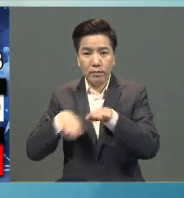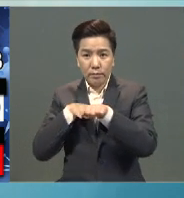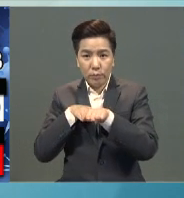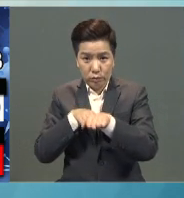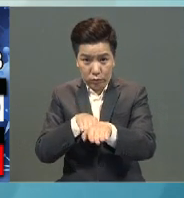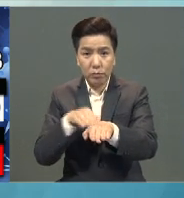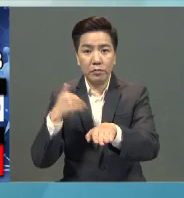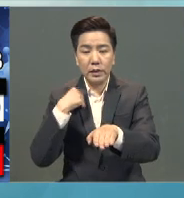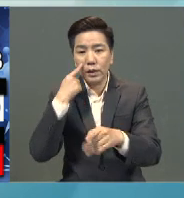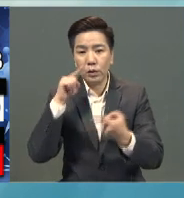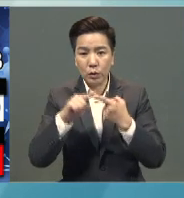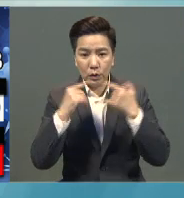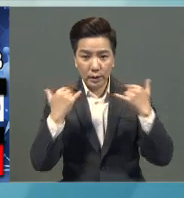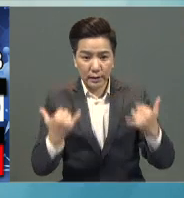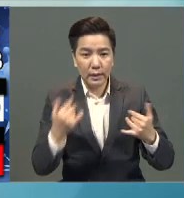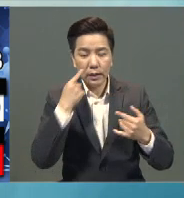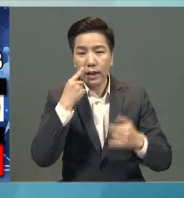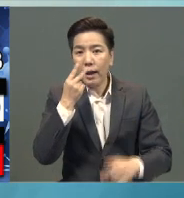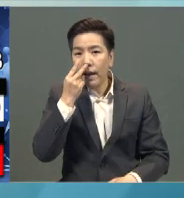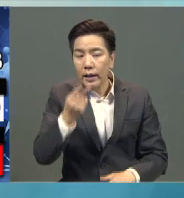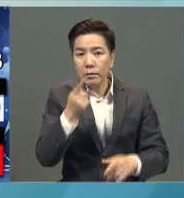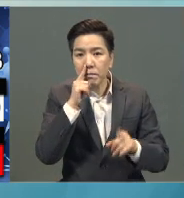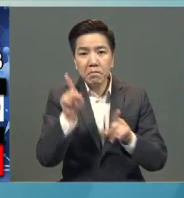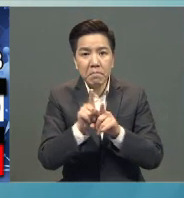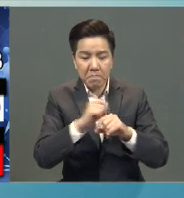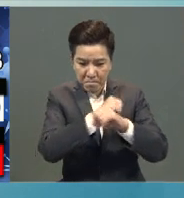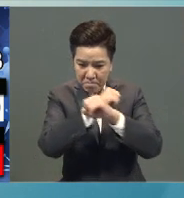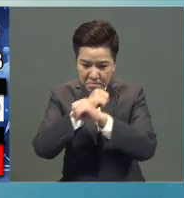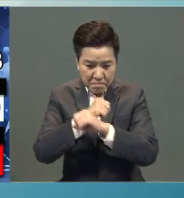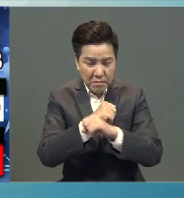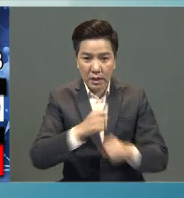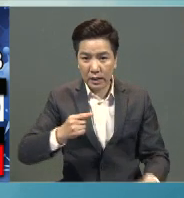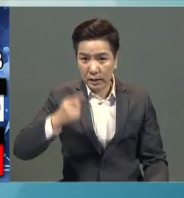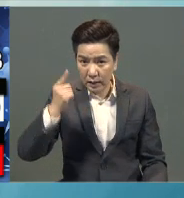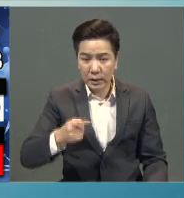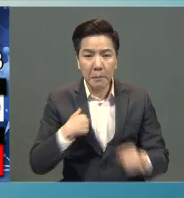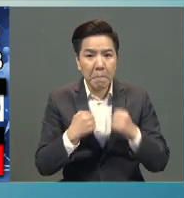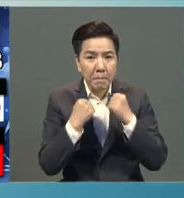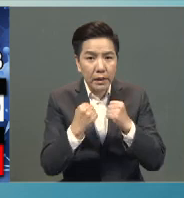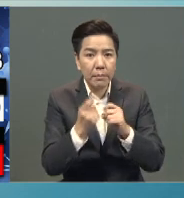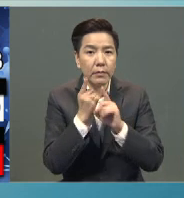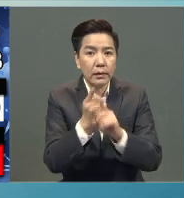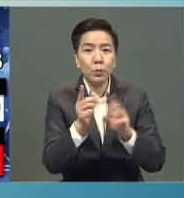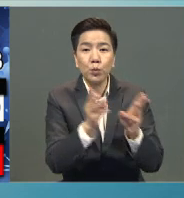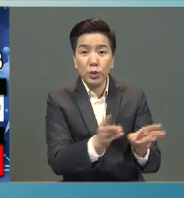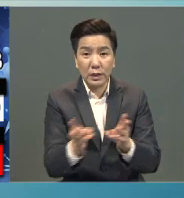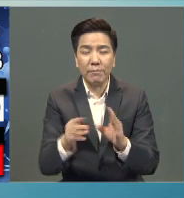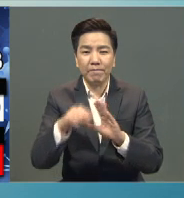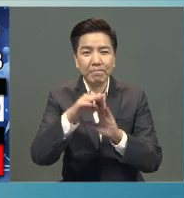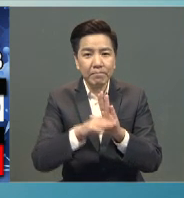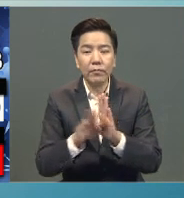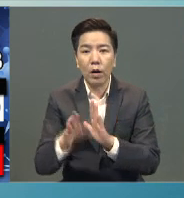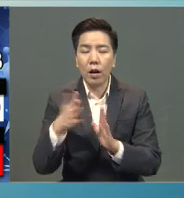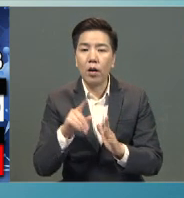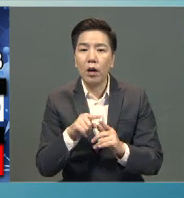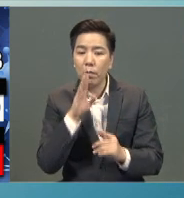ครับซึ่งในกรณีนี้ก็จะเห็นถึงความรัดกุมที่เราจะได้เห็นถึงความพยายามตามมาตรการแต่อย่างไรก็ตามเมื่อ